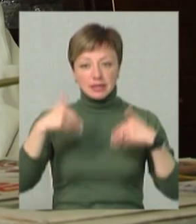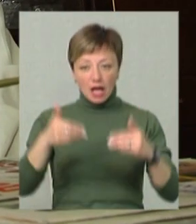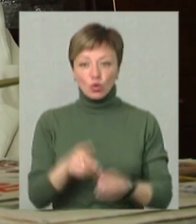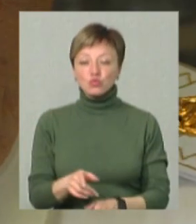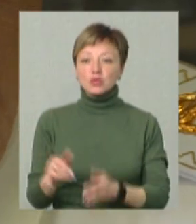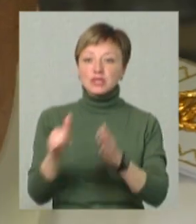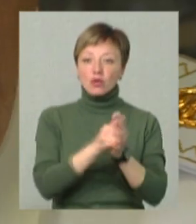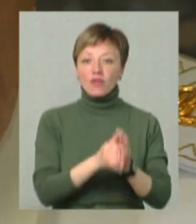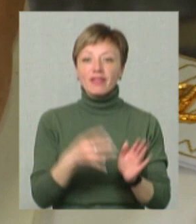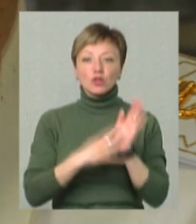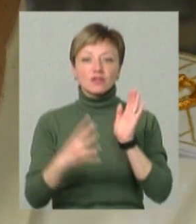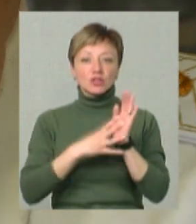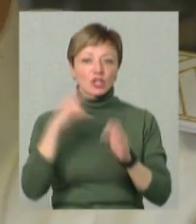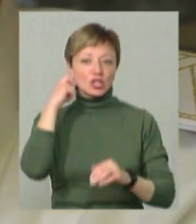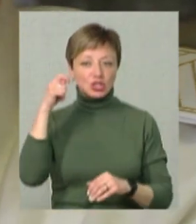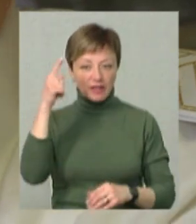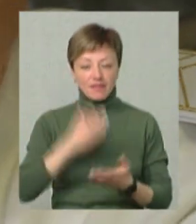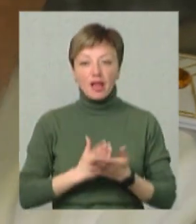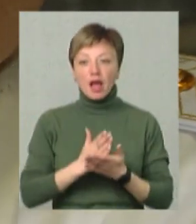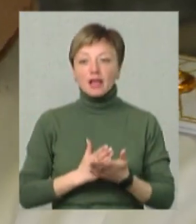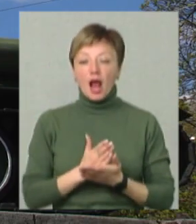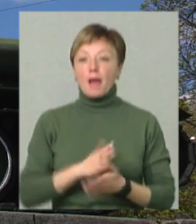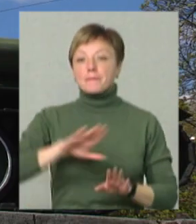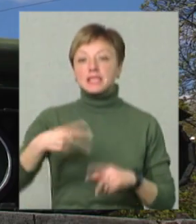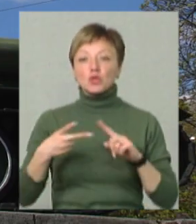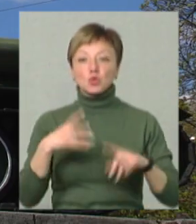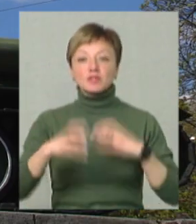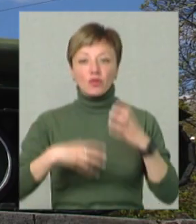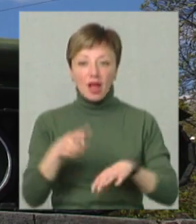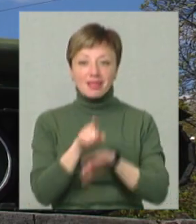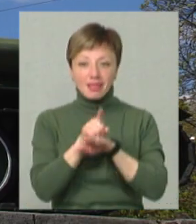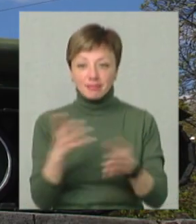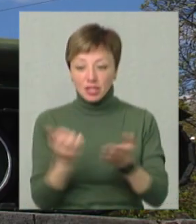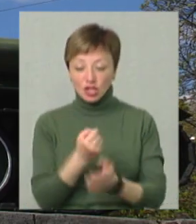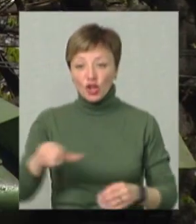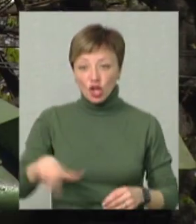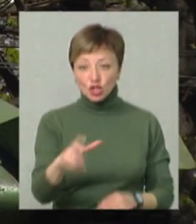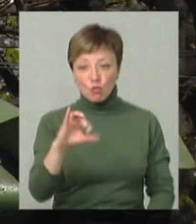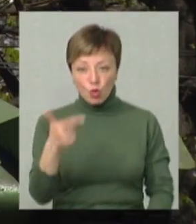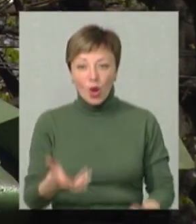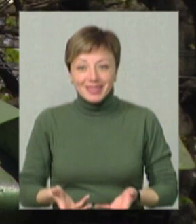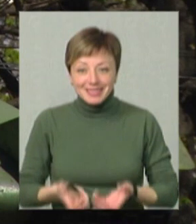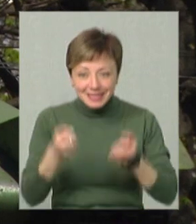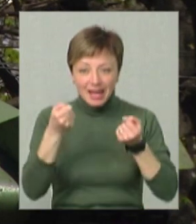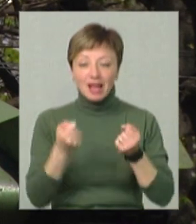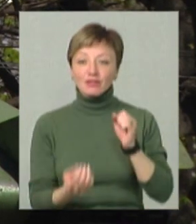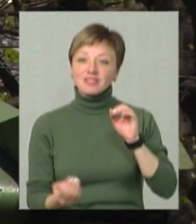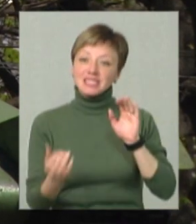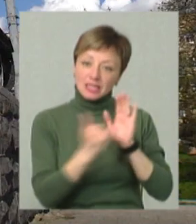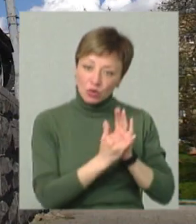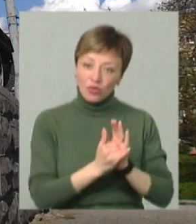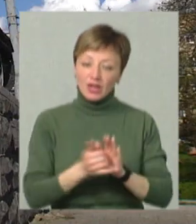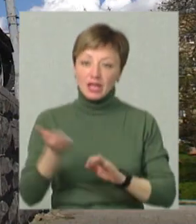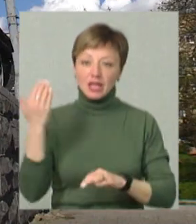встановлення 99-річний Іван Бабак. Пригадує, після Другої світової війни панцерник віднайшли у річці Південний Буг, дістали звідти та встановили